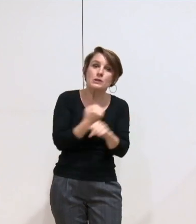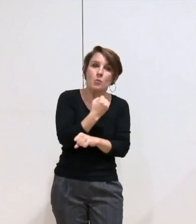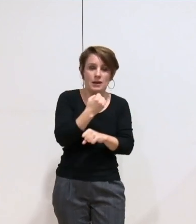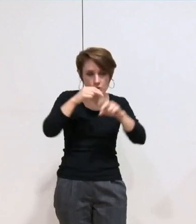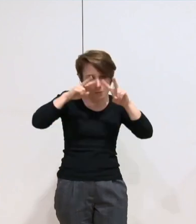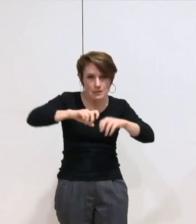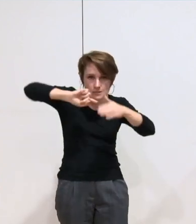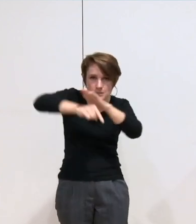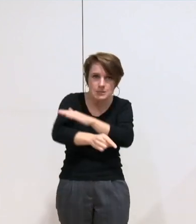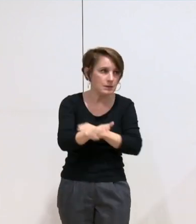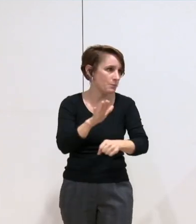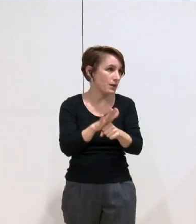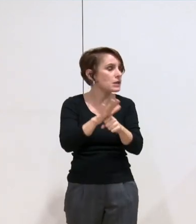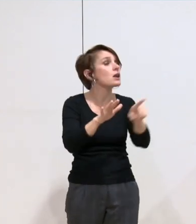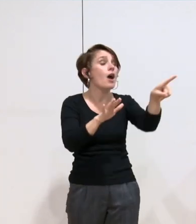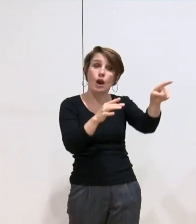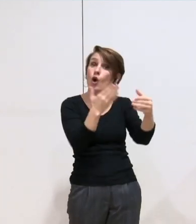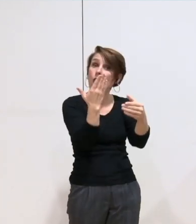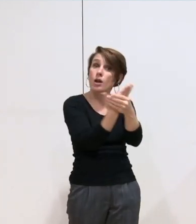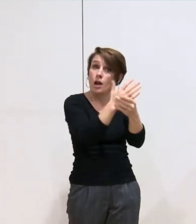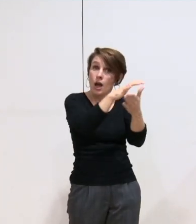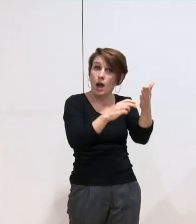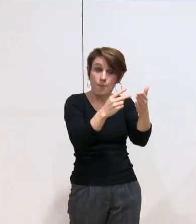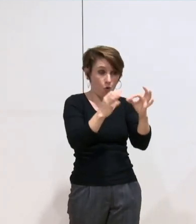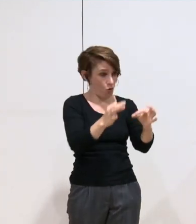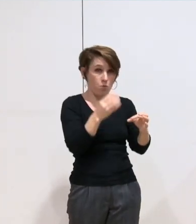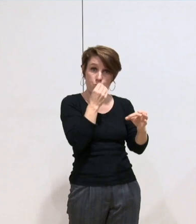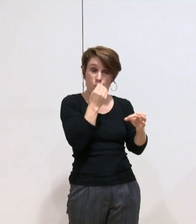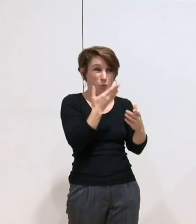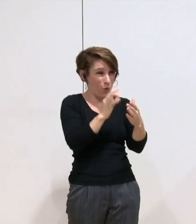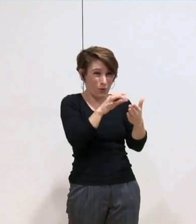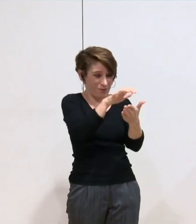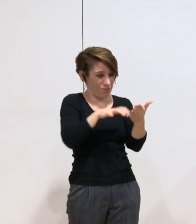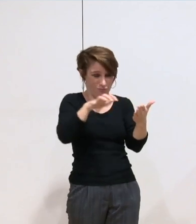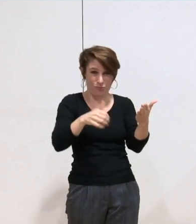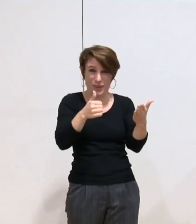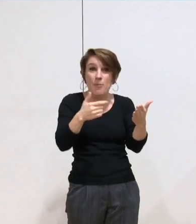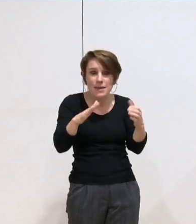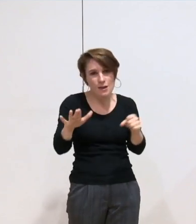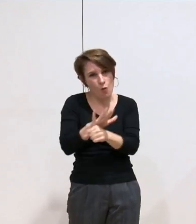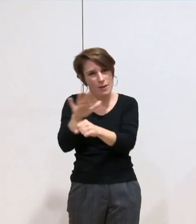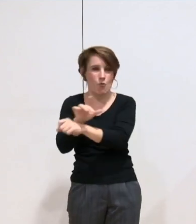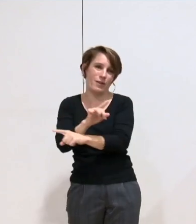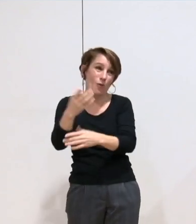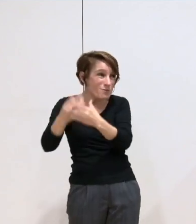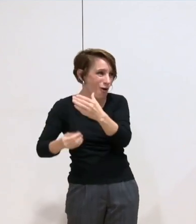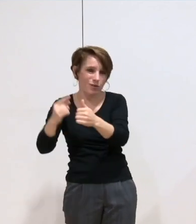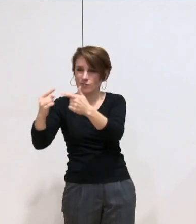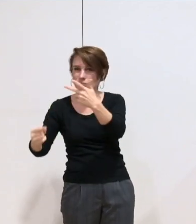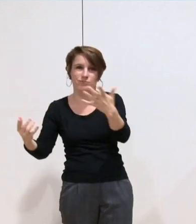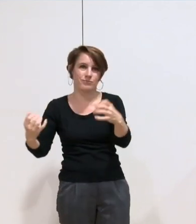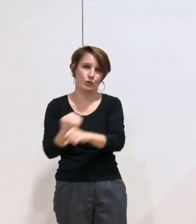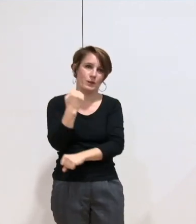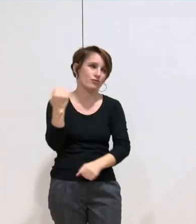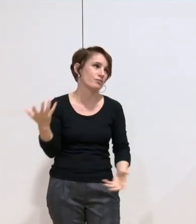Ça ne remet pas en cause le contenu de ce rapport, mais c'est une occasion manquée et au fond, reste en suspens